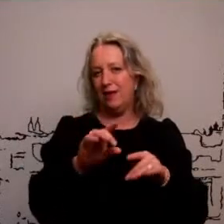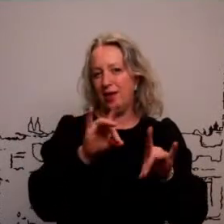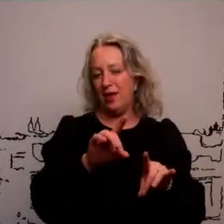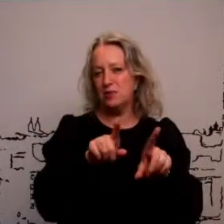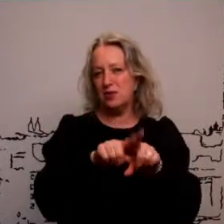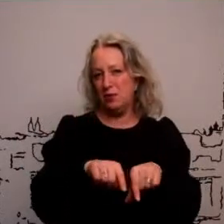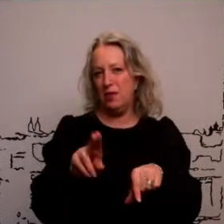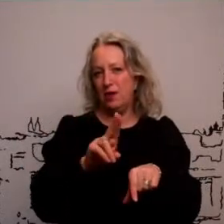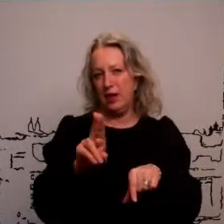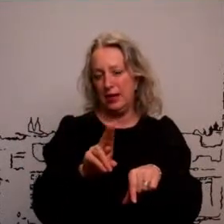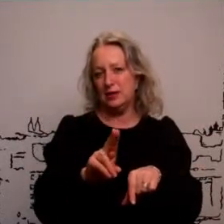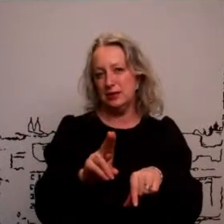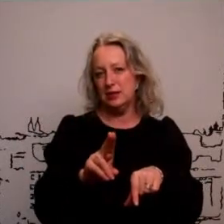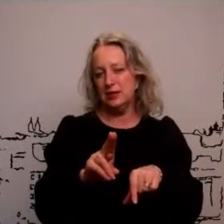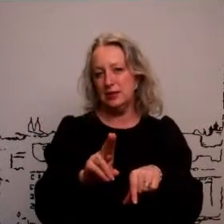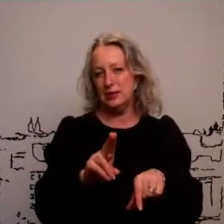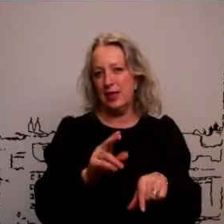noh, on olnud suundunud